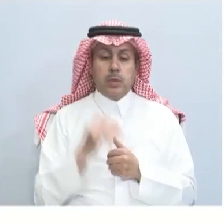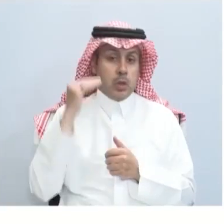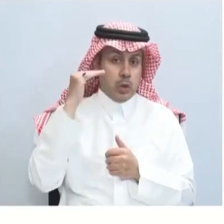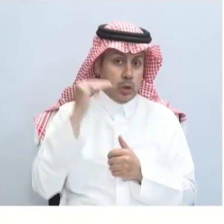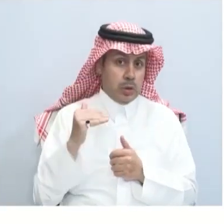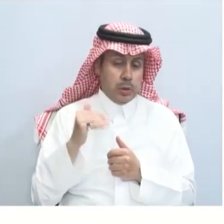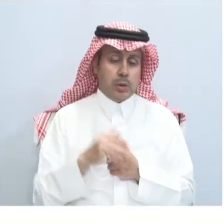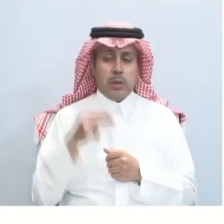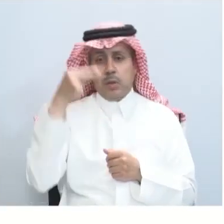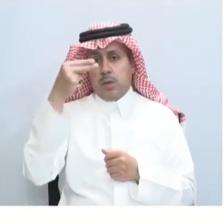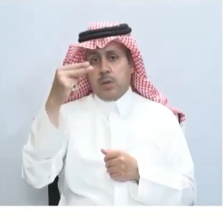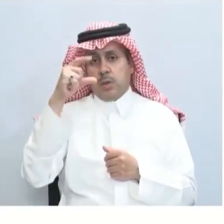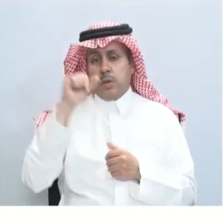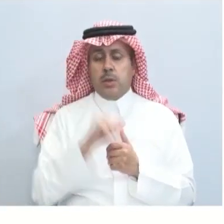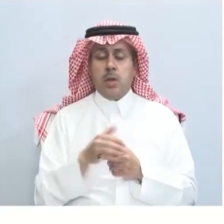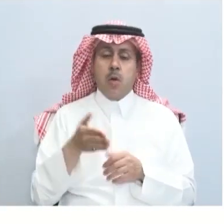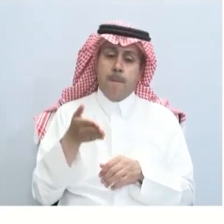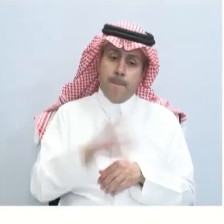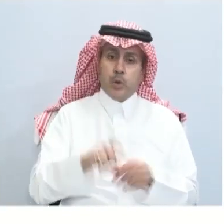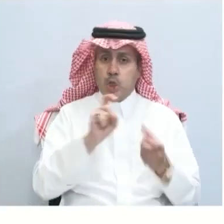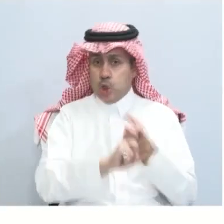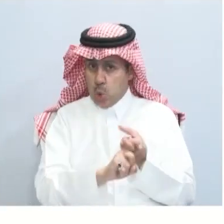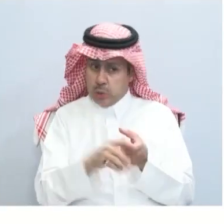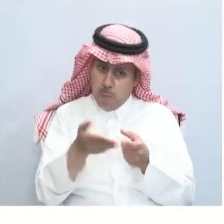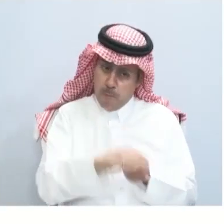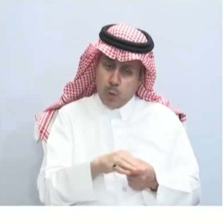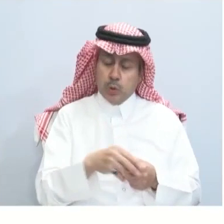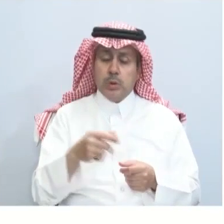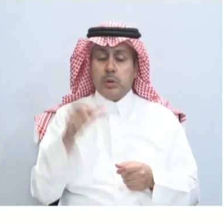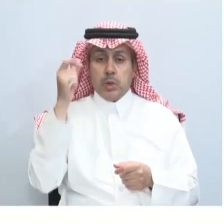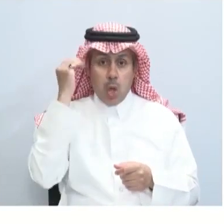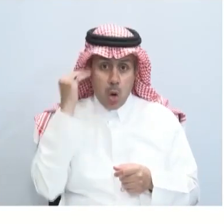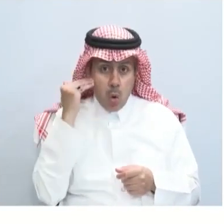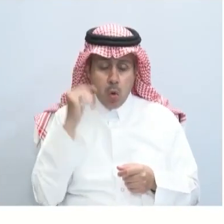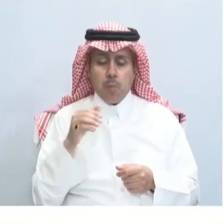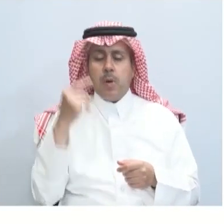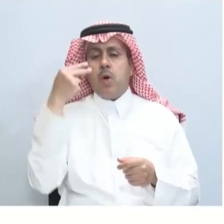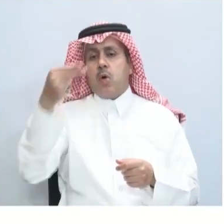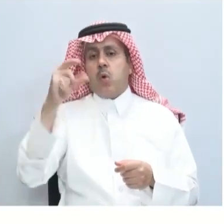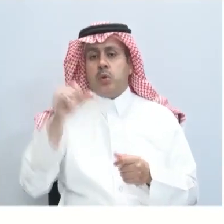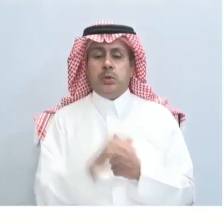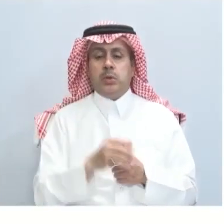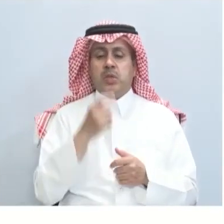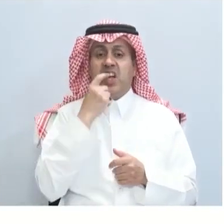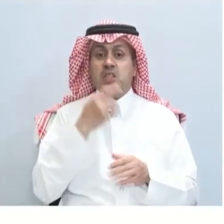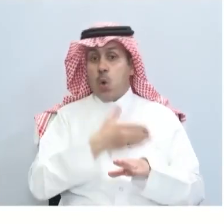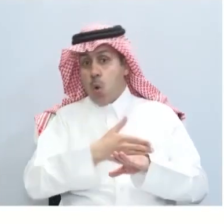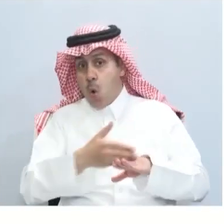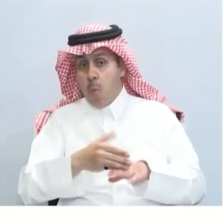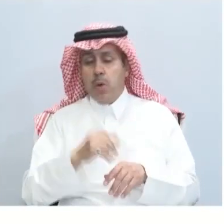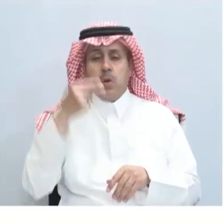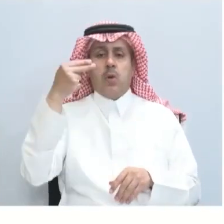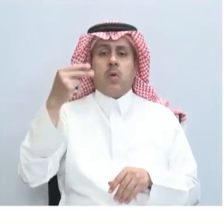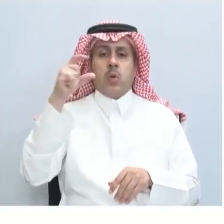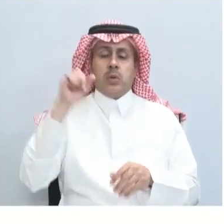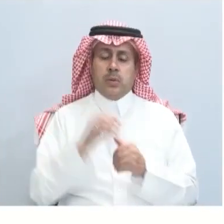المتوفى عنها زوجها حيث فض فرض الله عليها ان تعتد عاما كاملا تخيلوا عام كامل والمراه تعتد